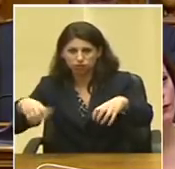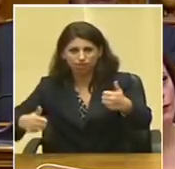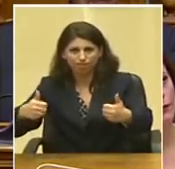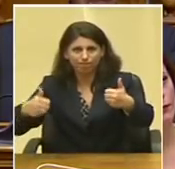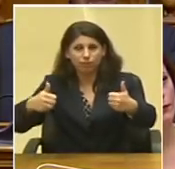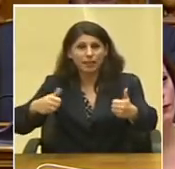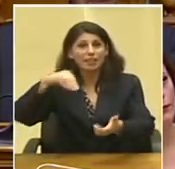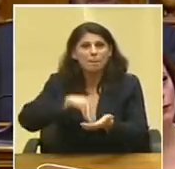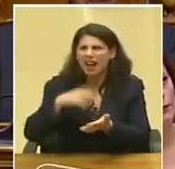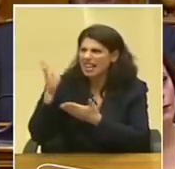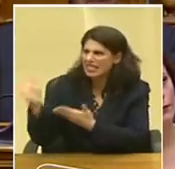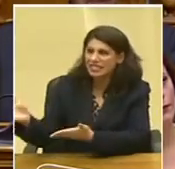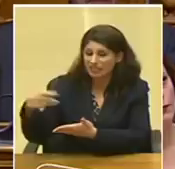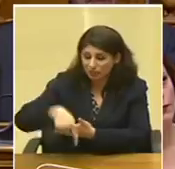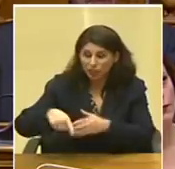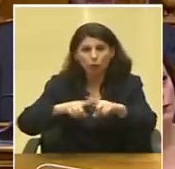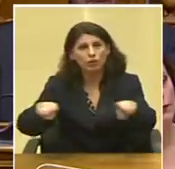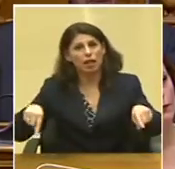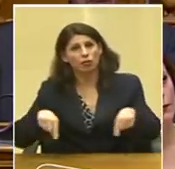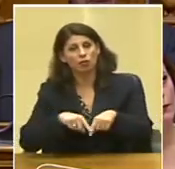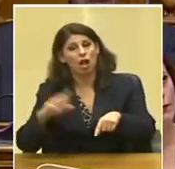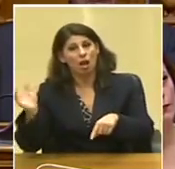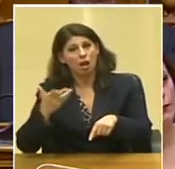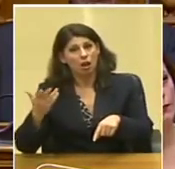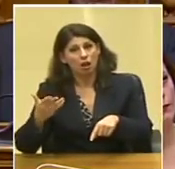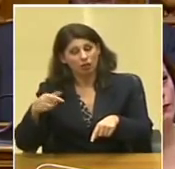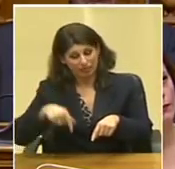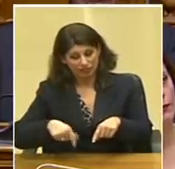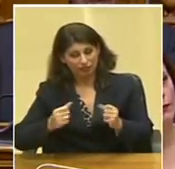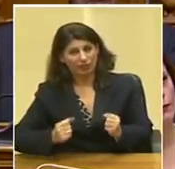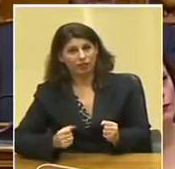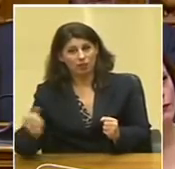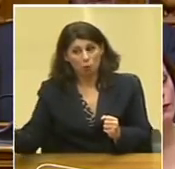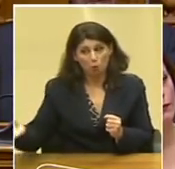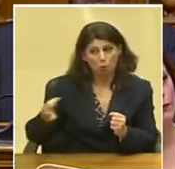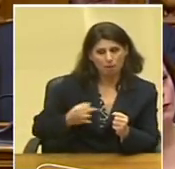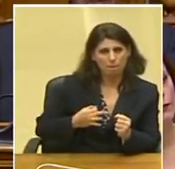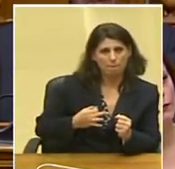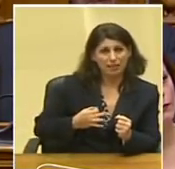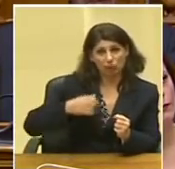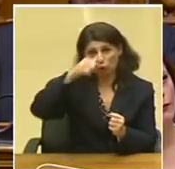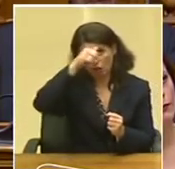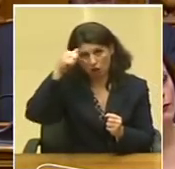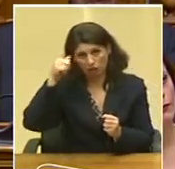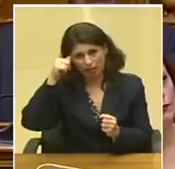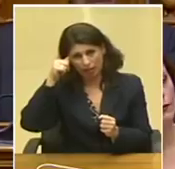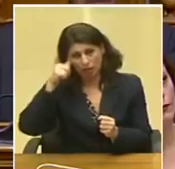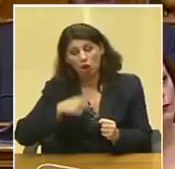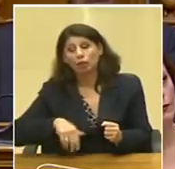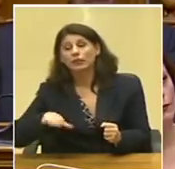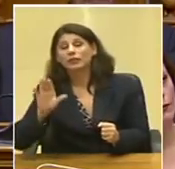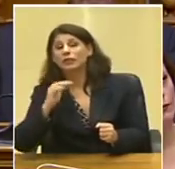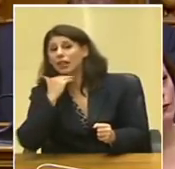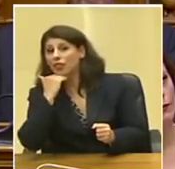πάλι εσείς σε αυτήν εδώ την αίθουσα, όταν κατεβαίνοντας από το βήμα, μου είπατε το καλοκαίρι ότι δεν θα μπορείς